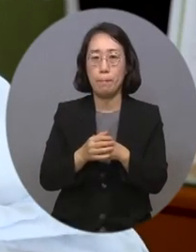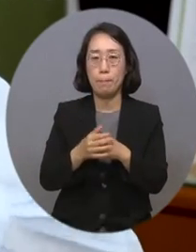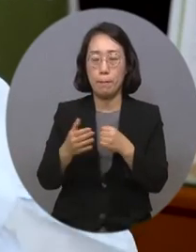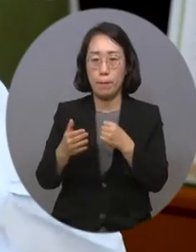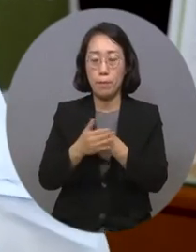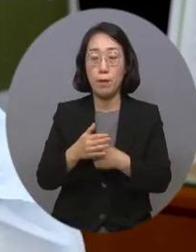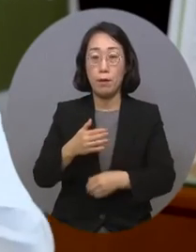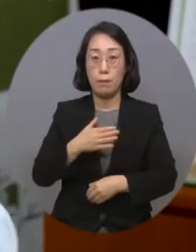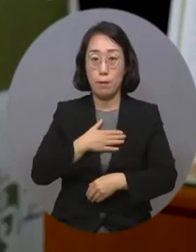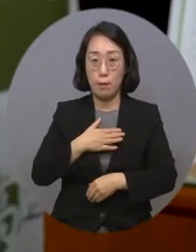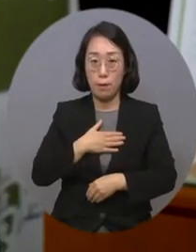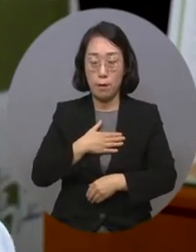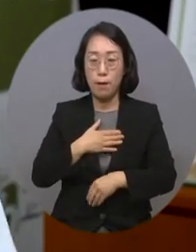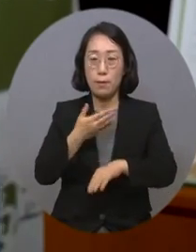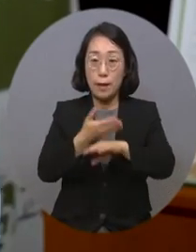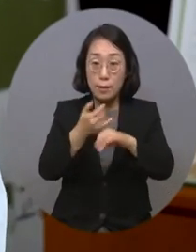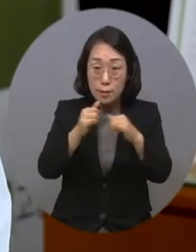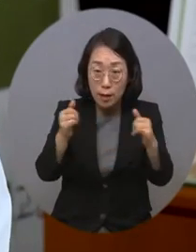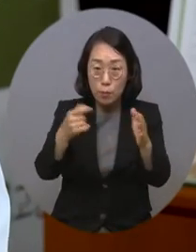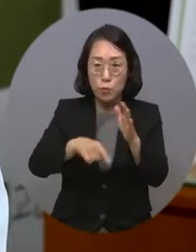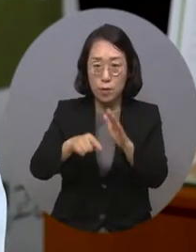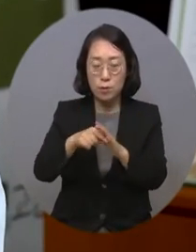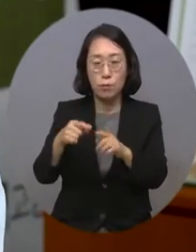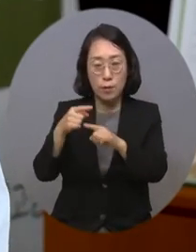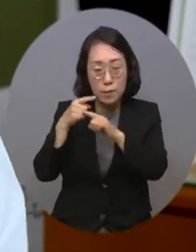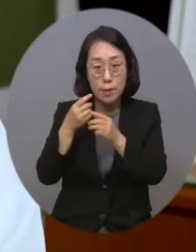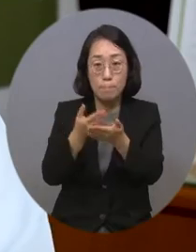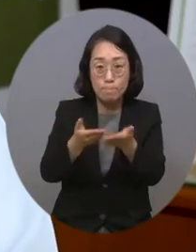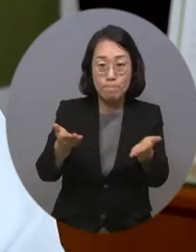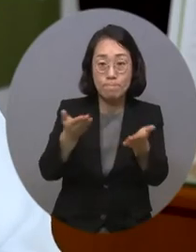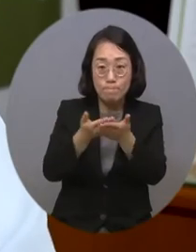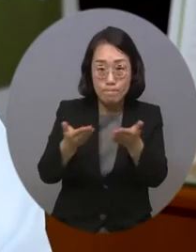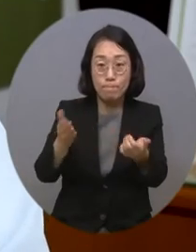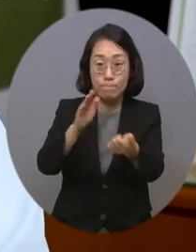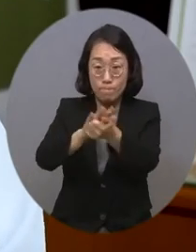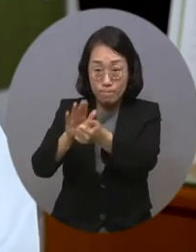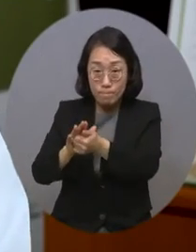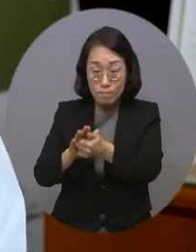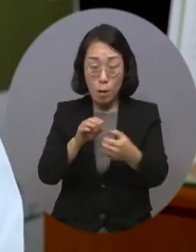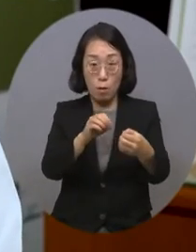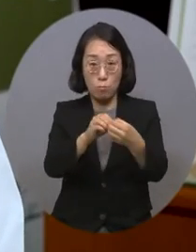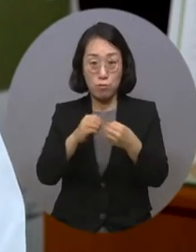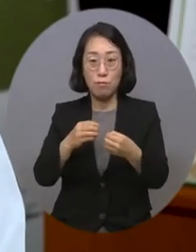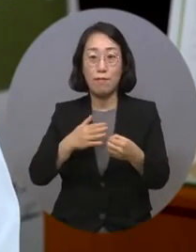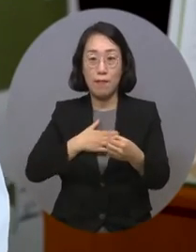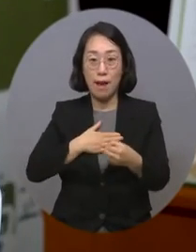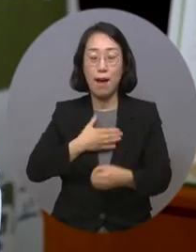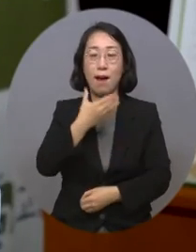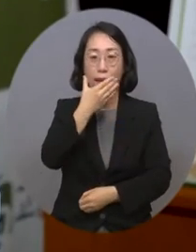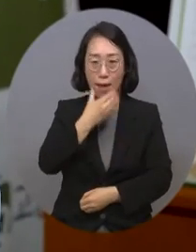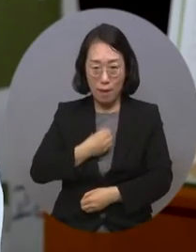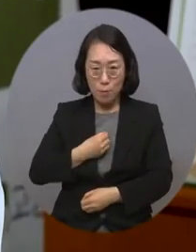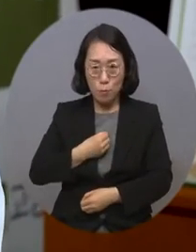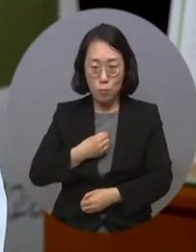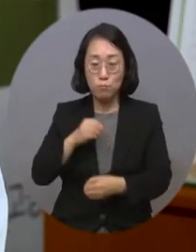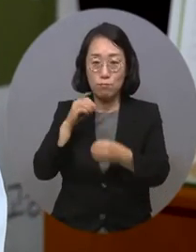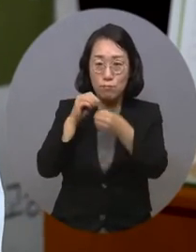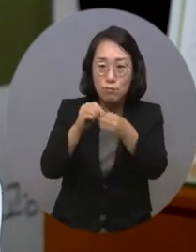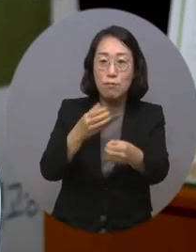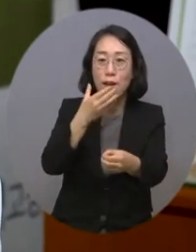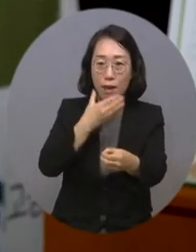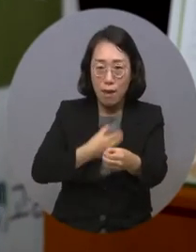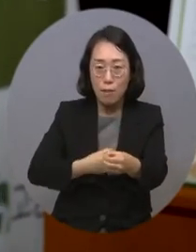내가 남을 위해서 뭔가 할 수 있다는 것은 나도 행복해지고 그렇죠. 받는 분도 행복해지고 정말